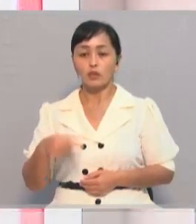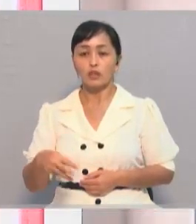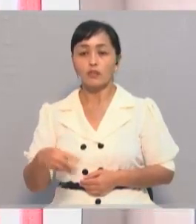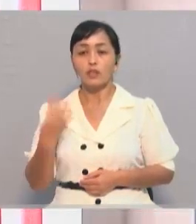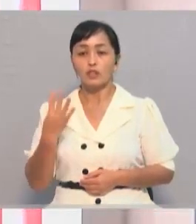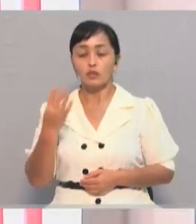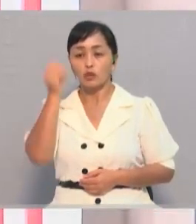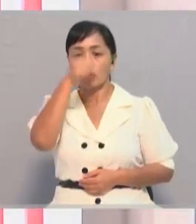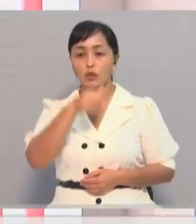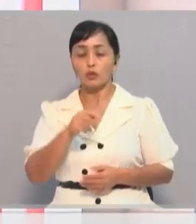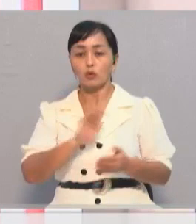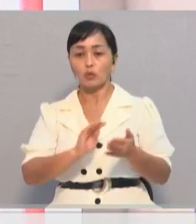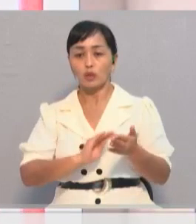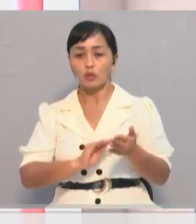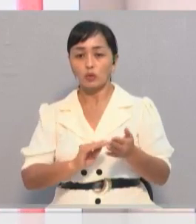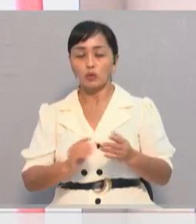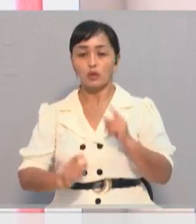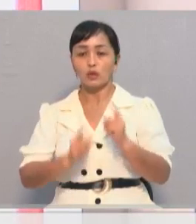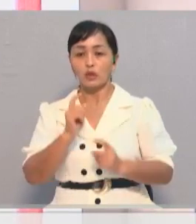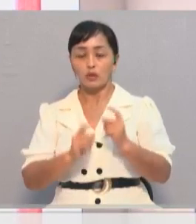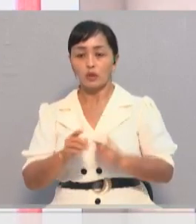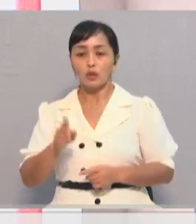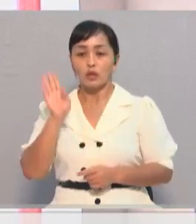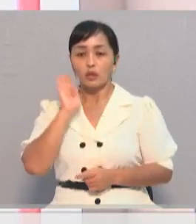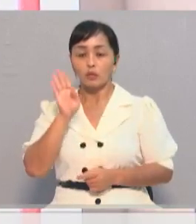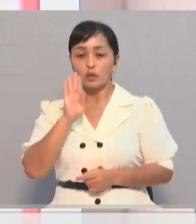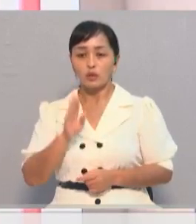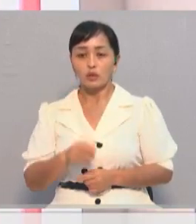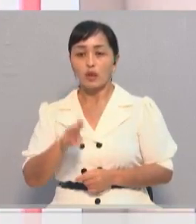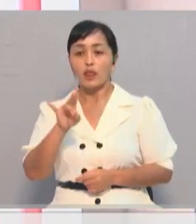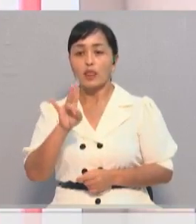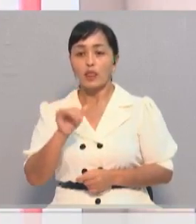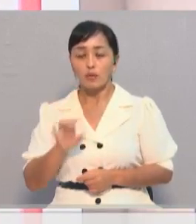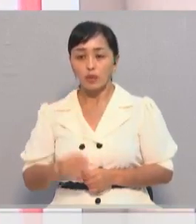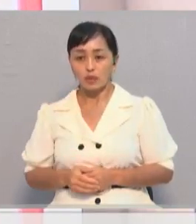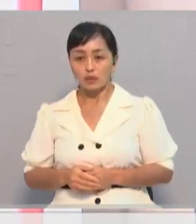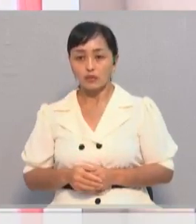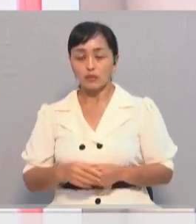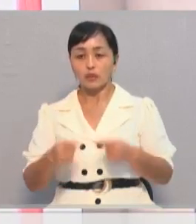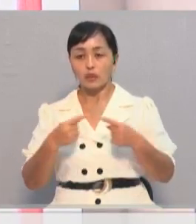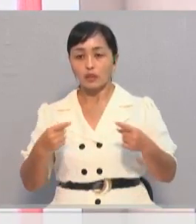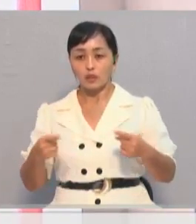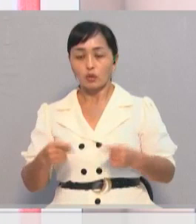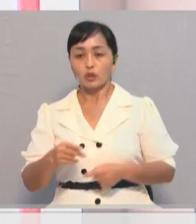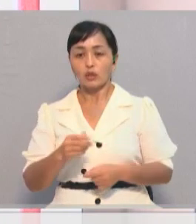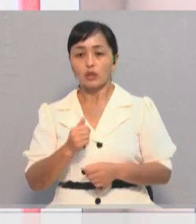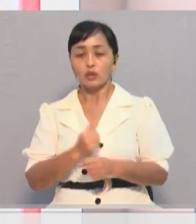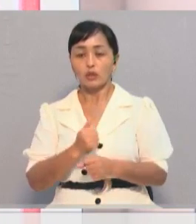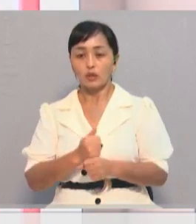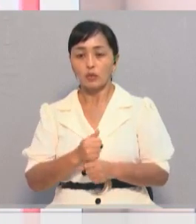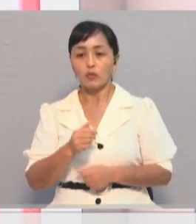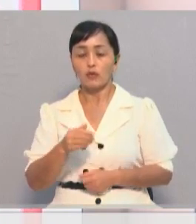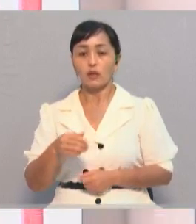2024 году планируется строительство завода по производству питьевой воды и напитков ТО «Бибарс Ботлерс» и завода по производству кормов для